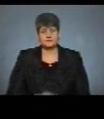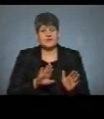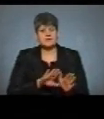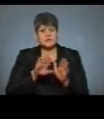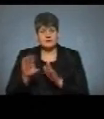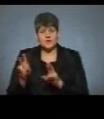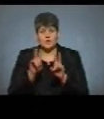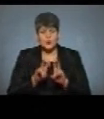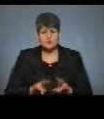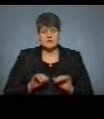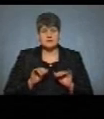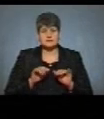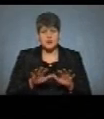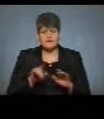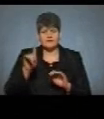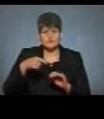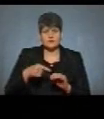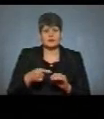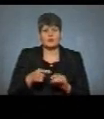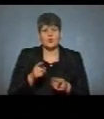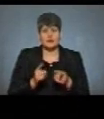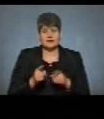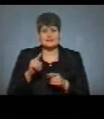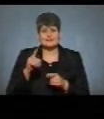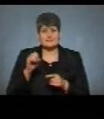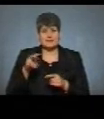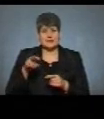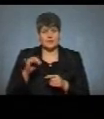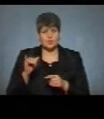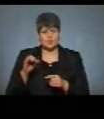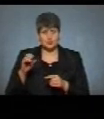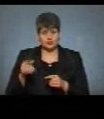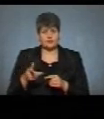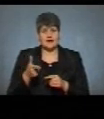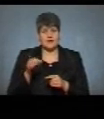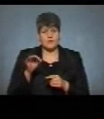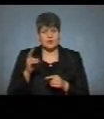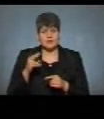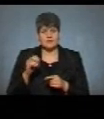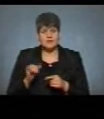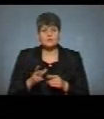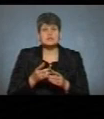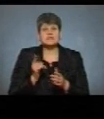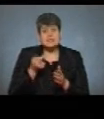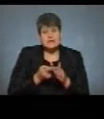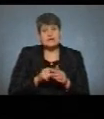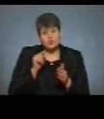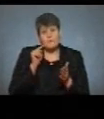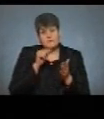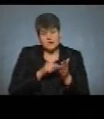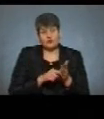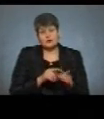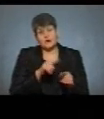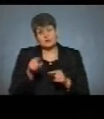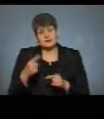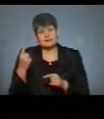справи з метою витребування оригіналу землеустрою в управлінні Геокадастру. З цією метою суд відкладає розправу на тиждень часу